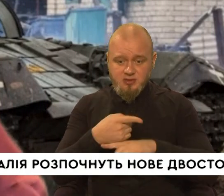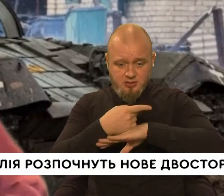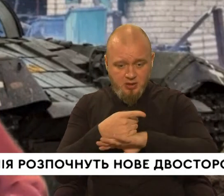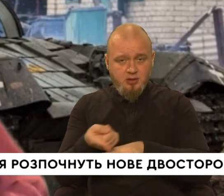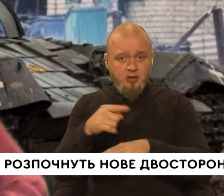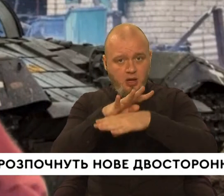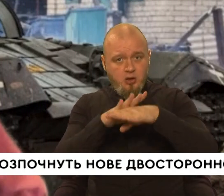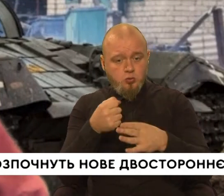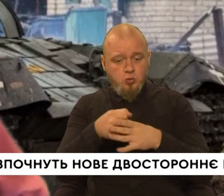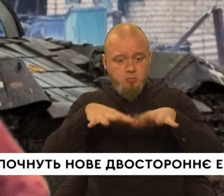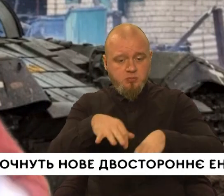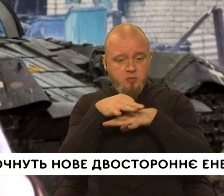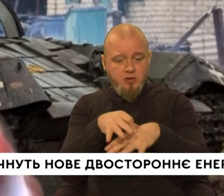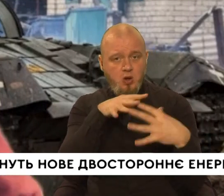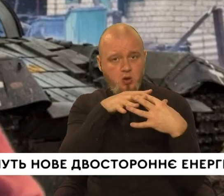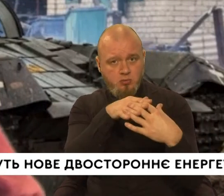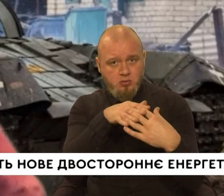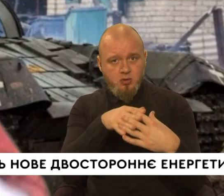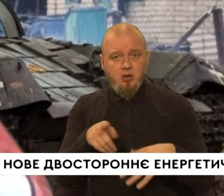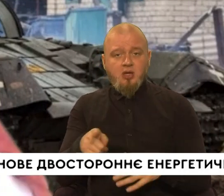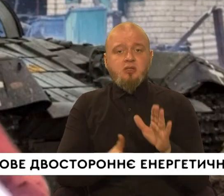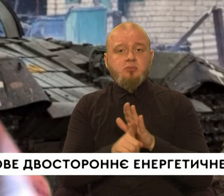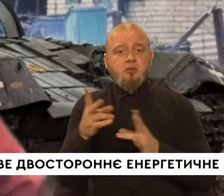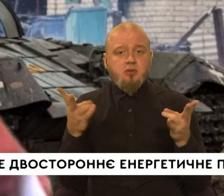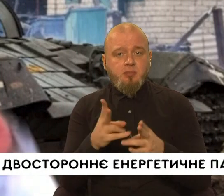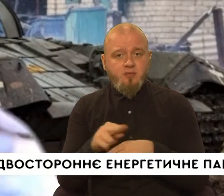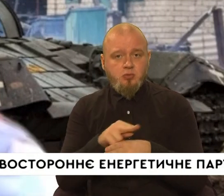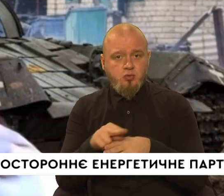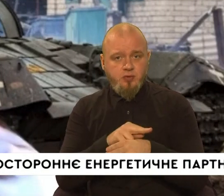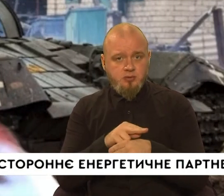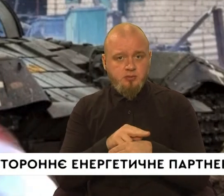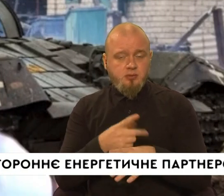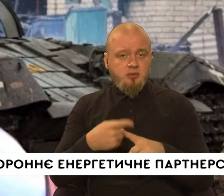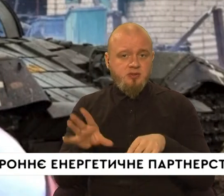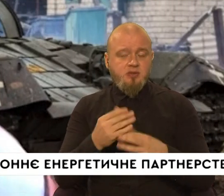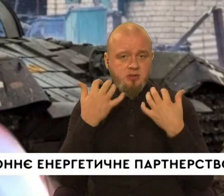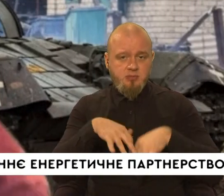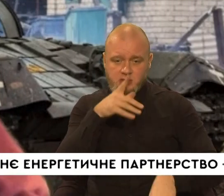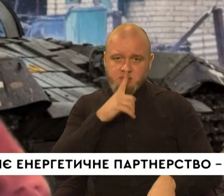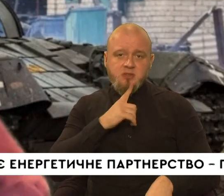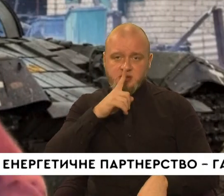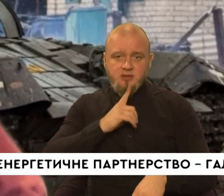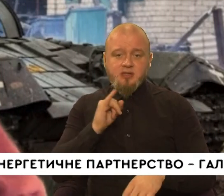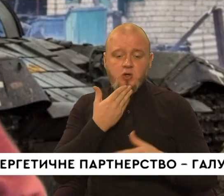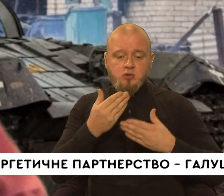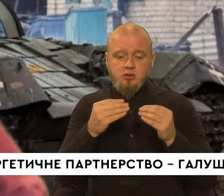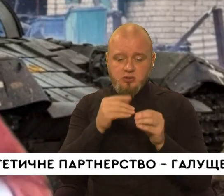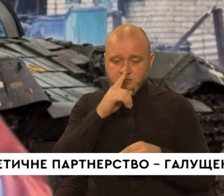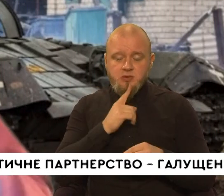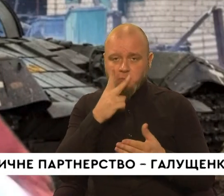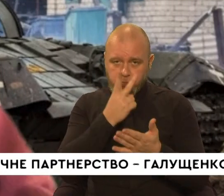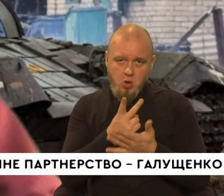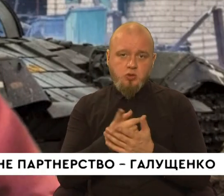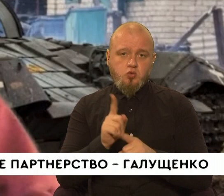танки та артилерію до місць проведення операцій, їх спершу треба відремонтувати. Це все займає місяці, і останні 10 місяців